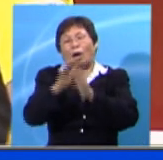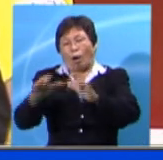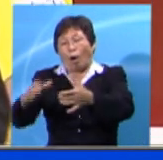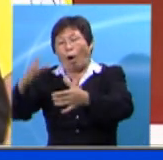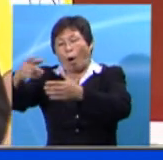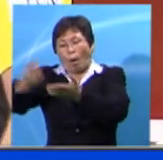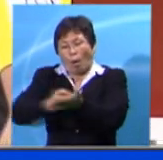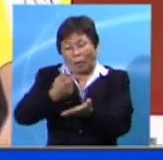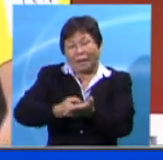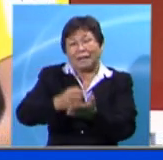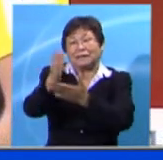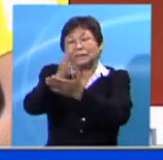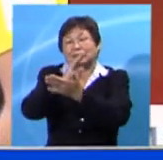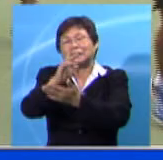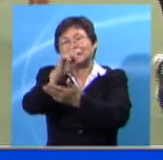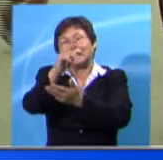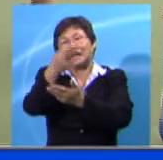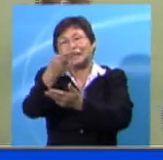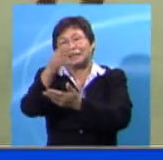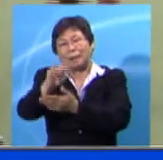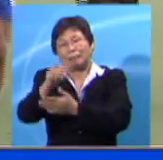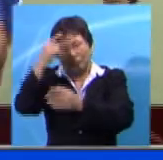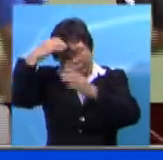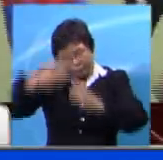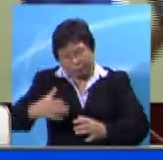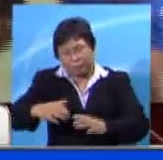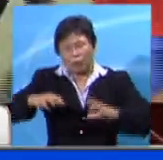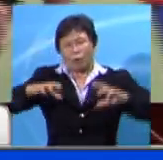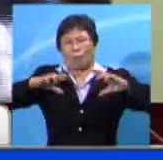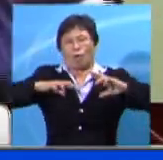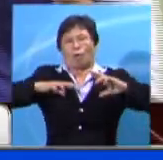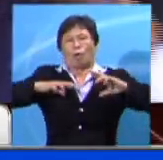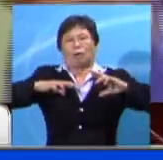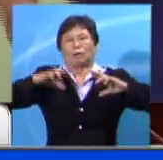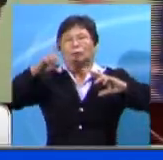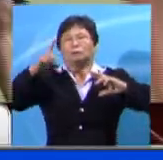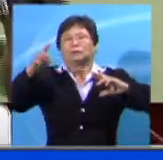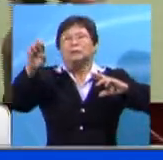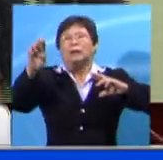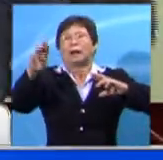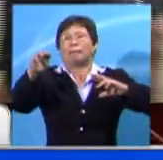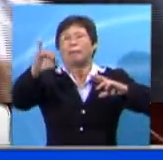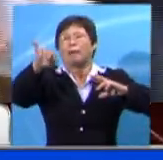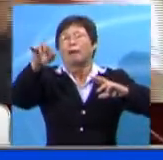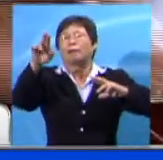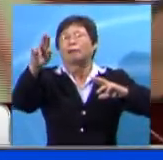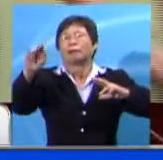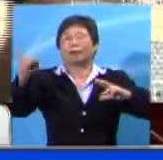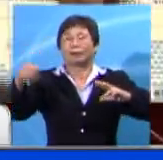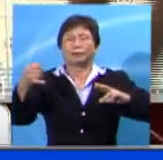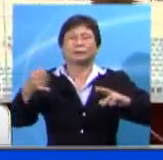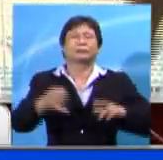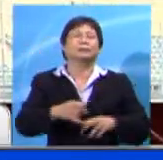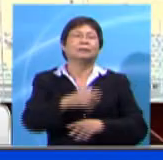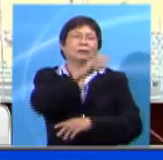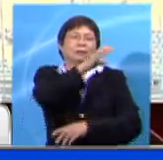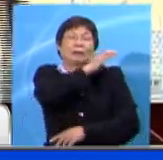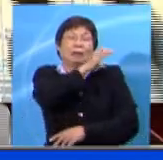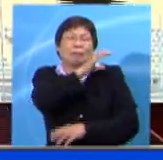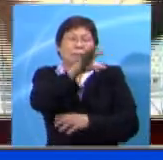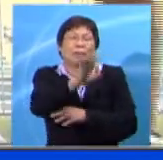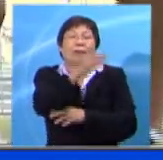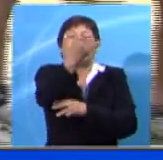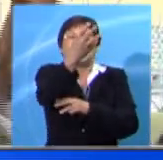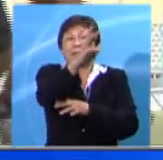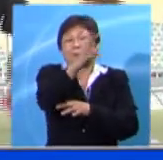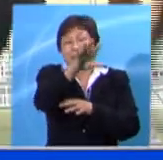konfederasi hoki Malaysia khm memutuskan untuk merehatkan Muhammad damaraj Abdullah tempoh sebulan diperuntukkan kepada Arul untuk memilih 16